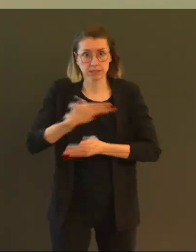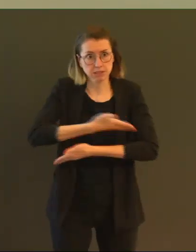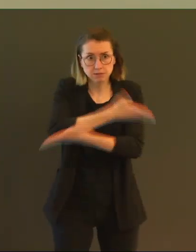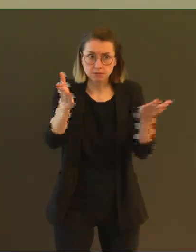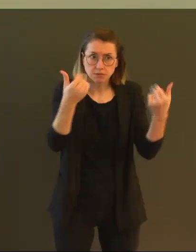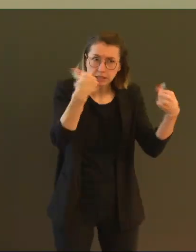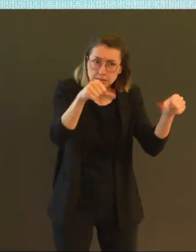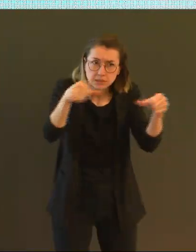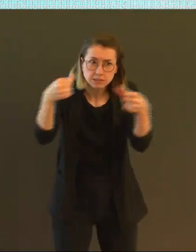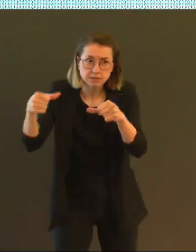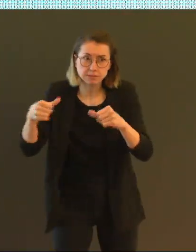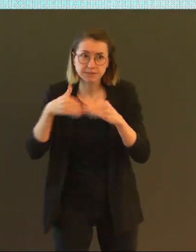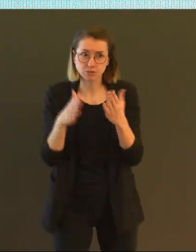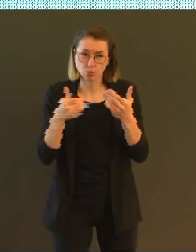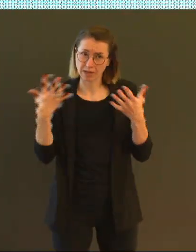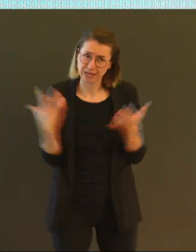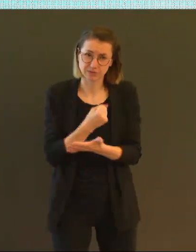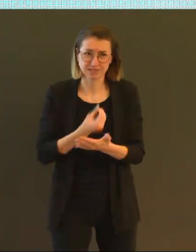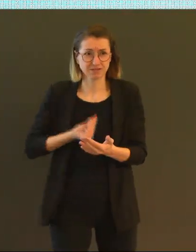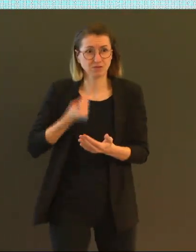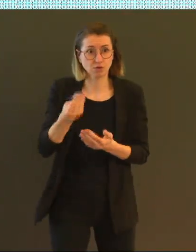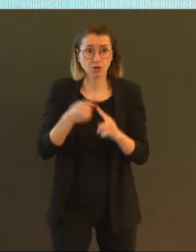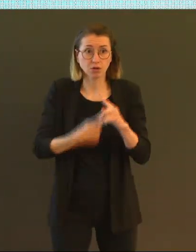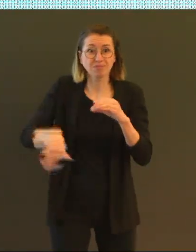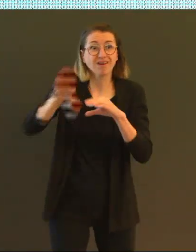relativement limitée. Merci beaucoup.